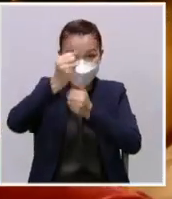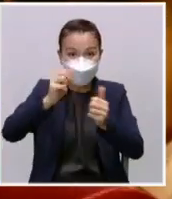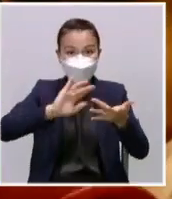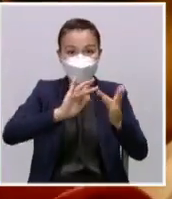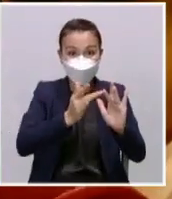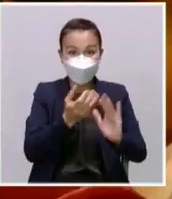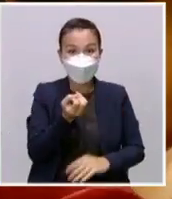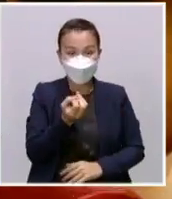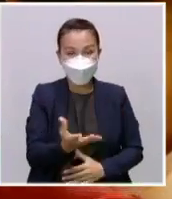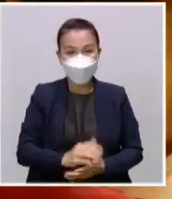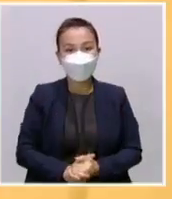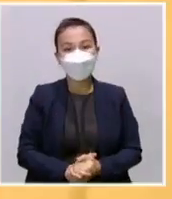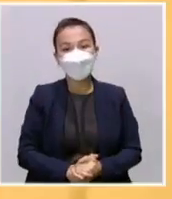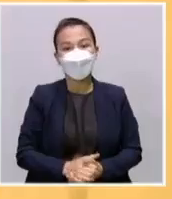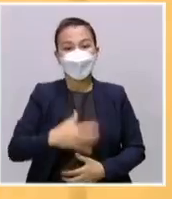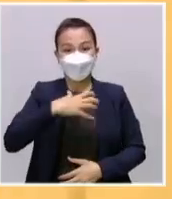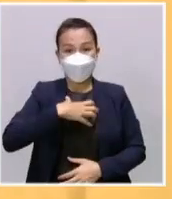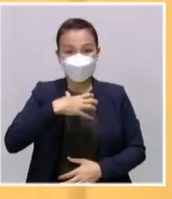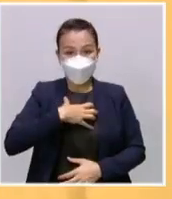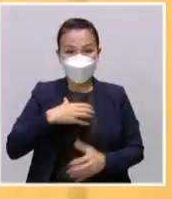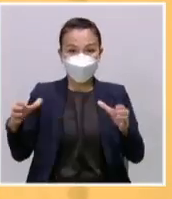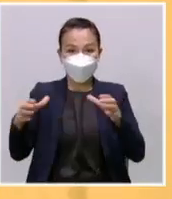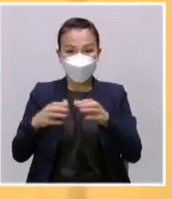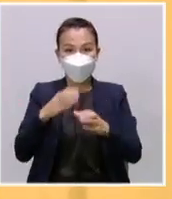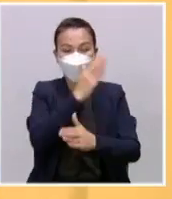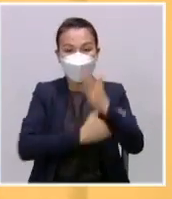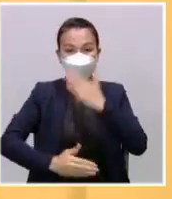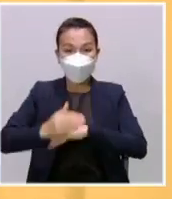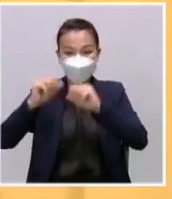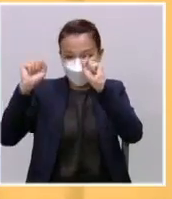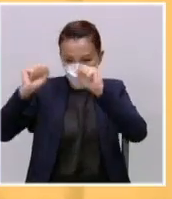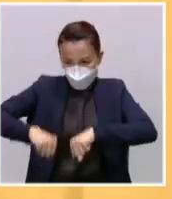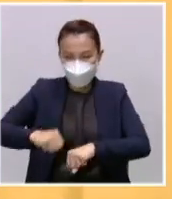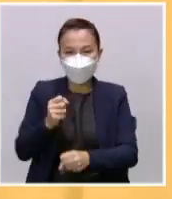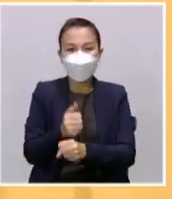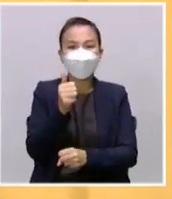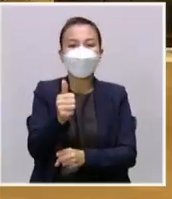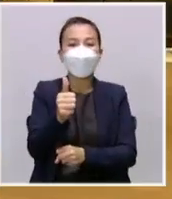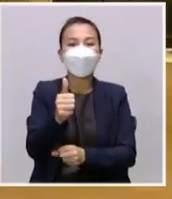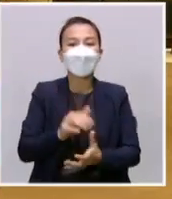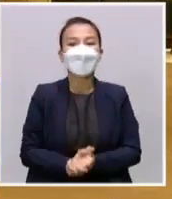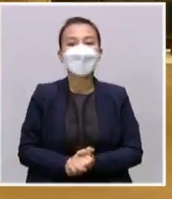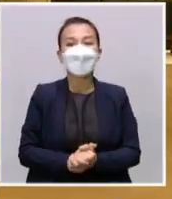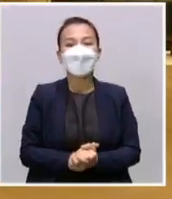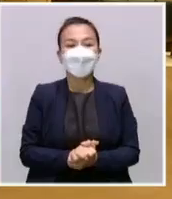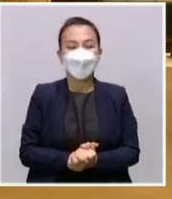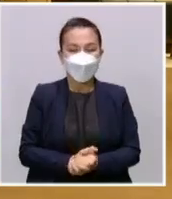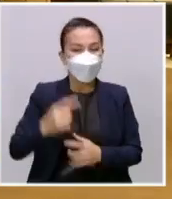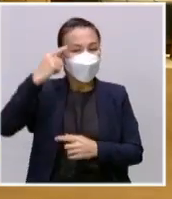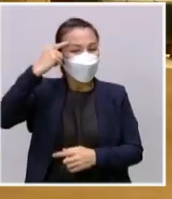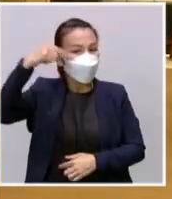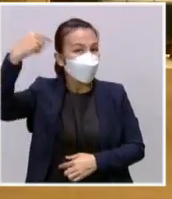มีเดียจำนวนมากโดยเธออยากเป็นตัวแทนผู้พิการว่ามีศักยภาพแบบเดียวกับคนปกติสามารถเดินตามความ